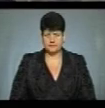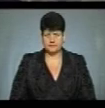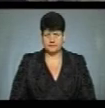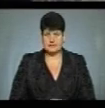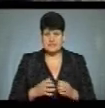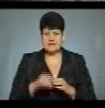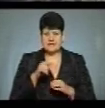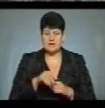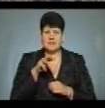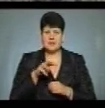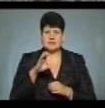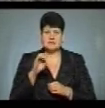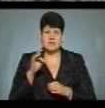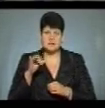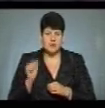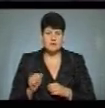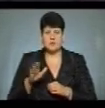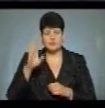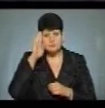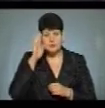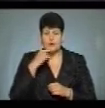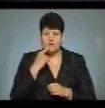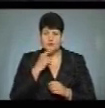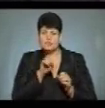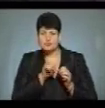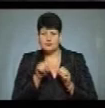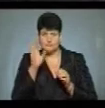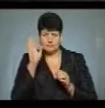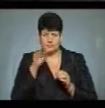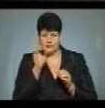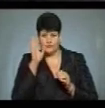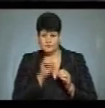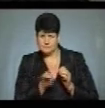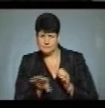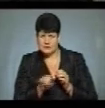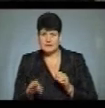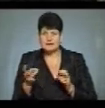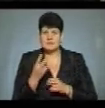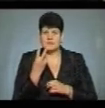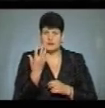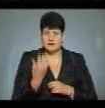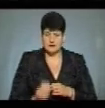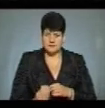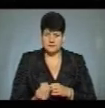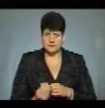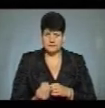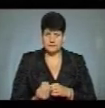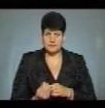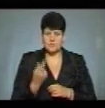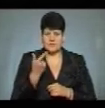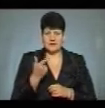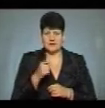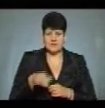Серед них Михайло Сербан. Чоловік каже, щоб спустити став, потрібно 2 дні. По території. Гектар 40